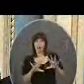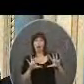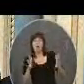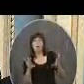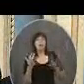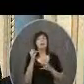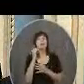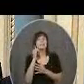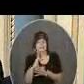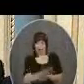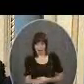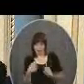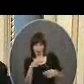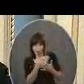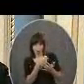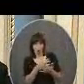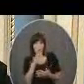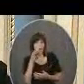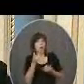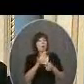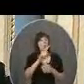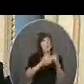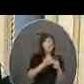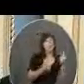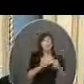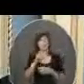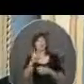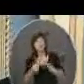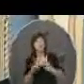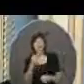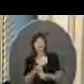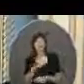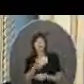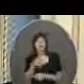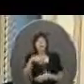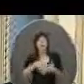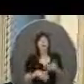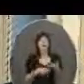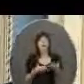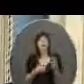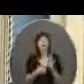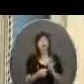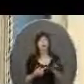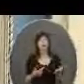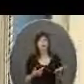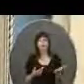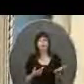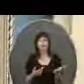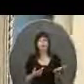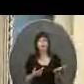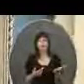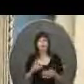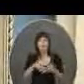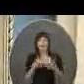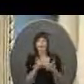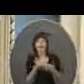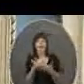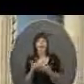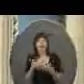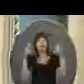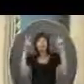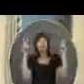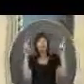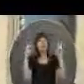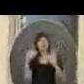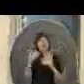qui fréquente la maternelle ou la première ou la deuxième année dans une école dite